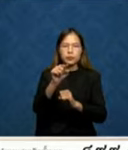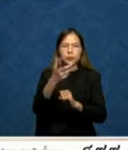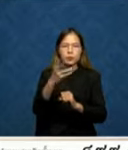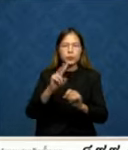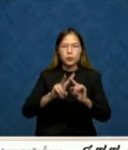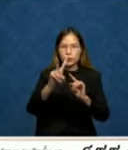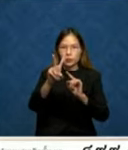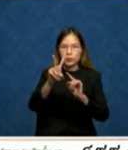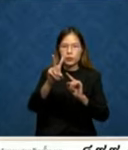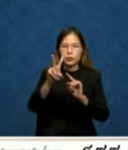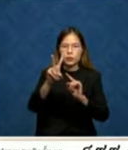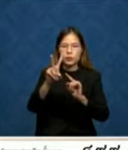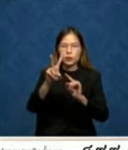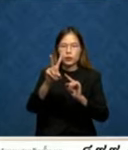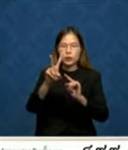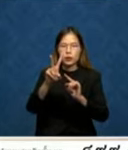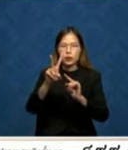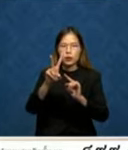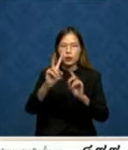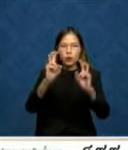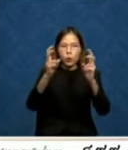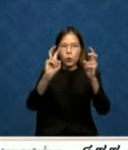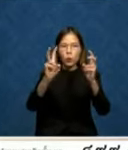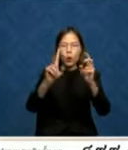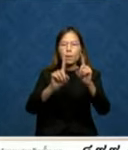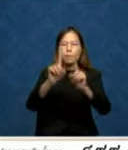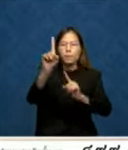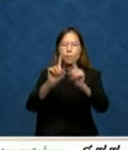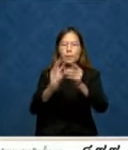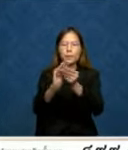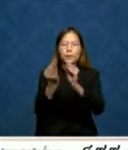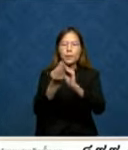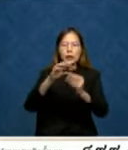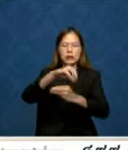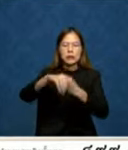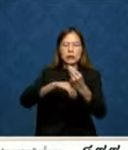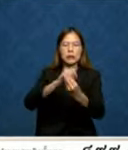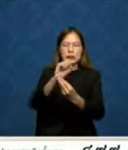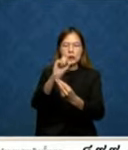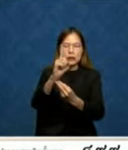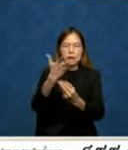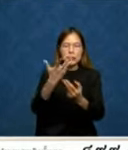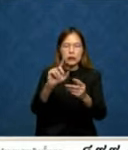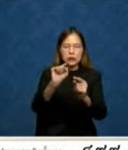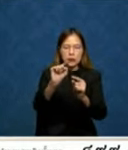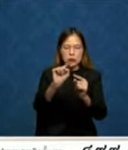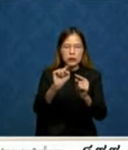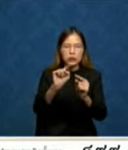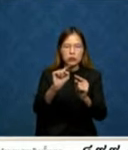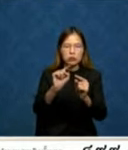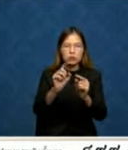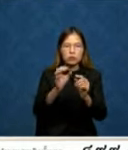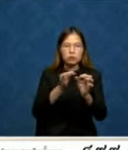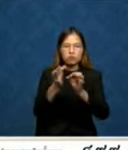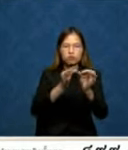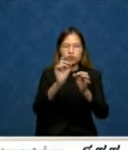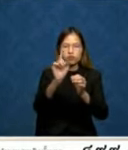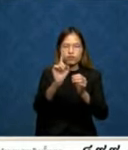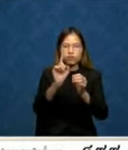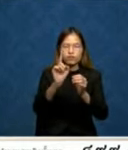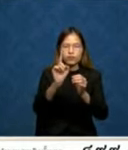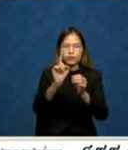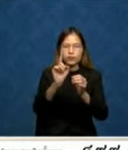ที่2ครับประเด็นในเรื่องของการประเมินตัวเลขทางเศรษฐกิจนะครับมีส่วนงานมาชี้แจงจริงๆครับซึ่งแน่นอน